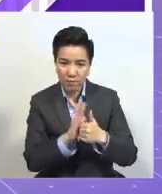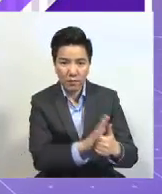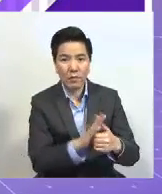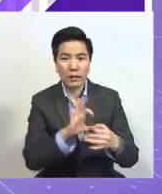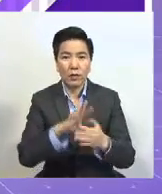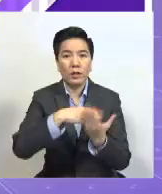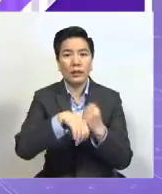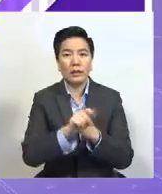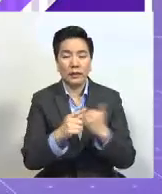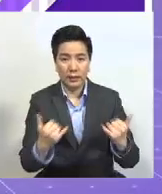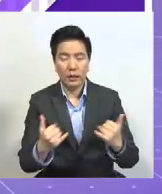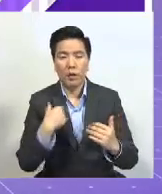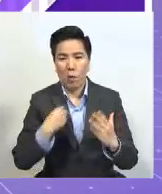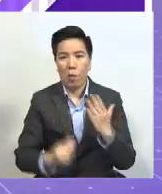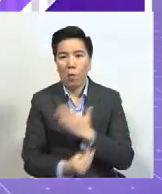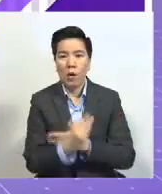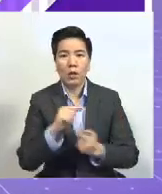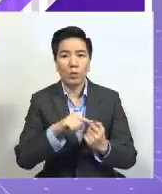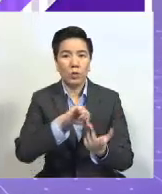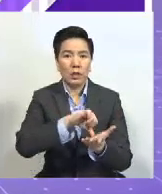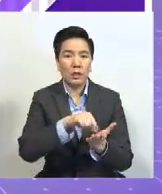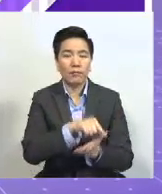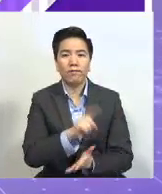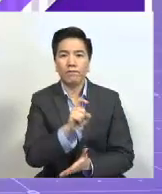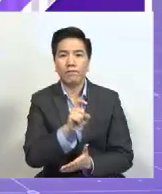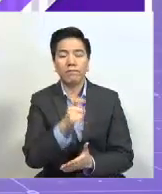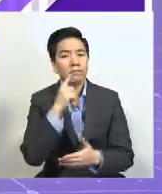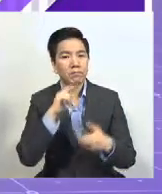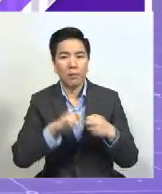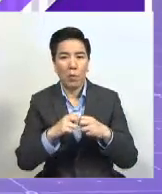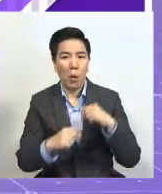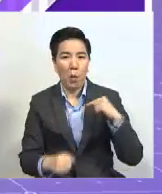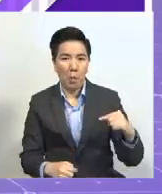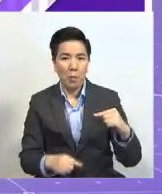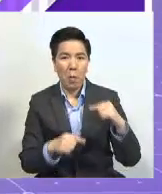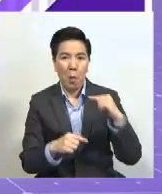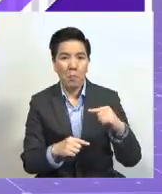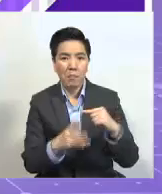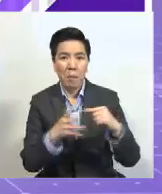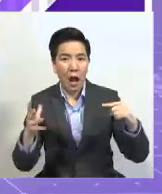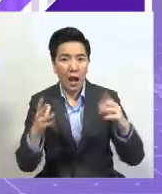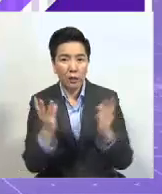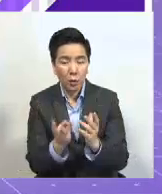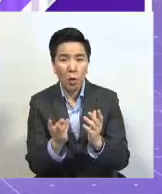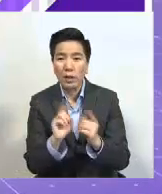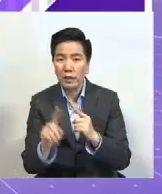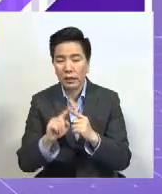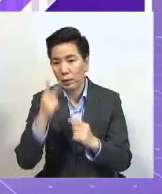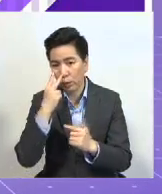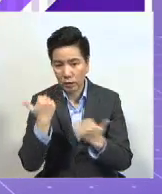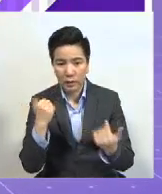ศรษฐกิจมีโอกาสที่จะทำให้เขากลับไปสู่ติดลบแต่จะลบมากลบน้อยเนี่ยนะครับต้องดูกันต่อ